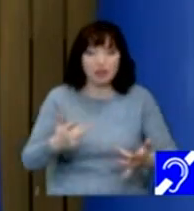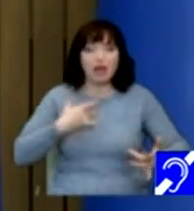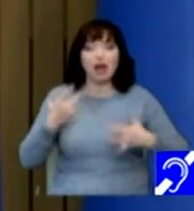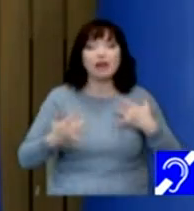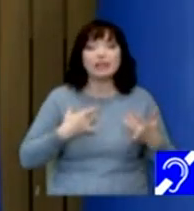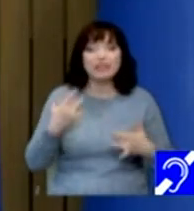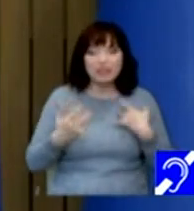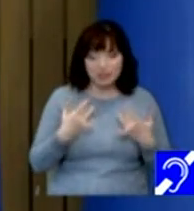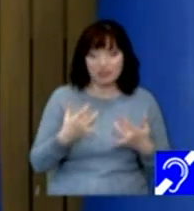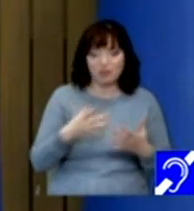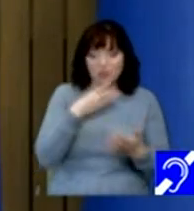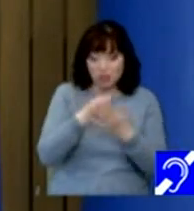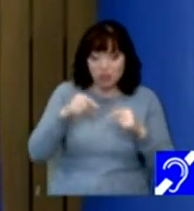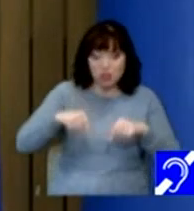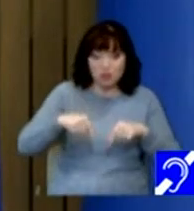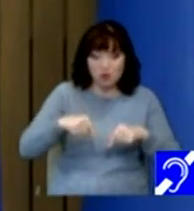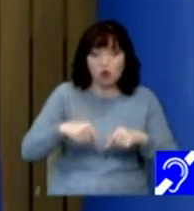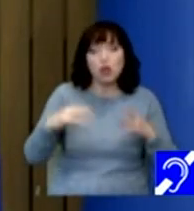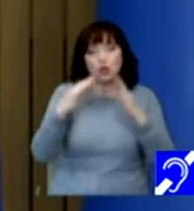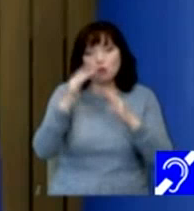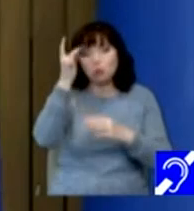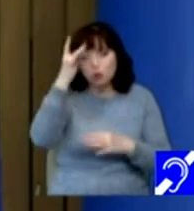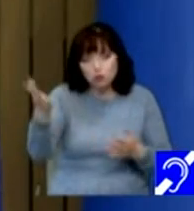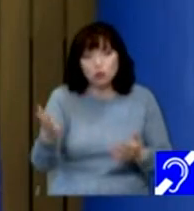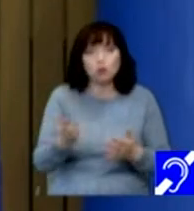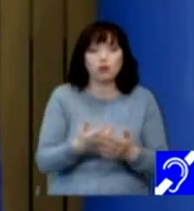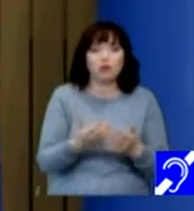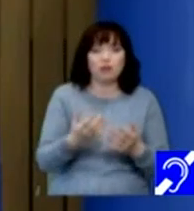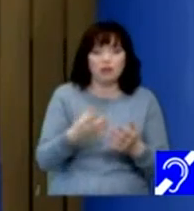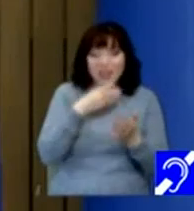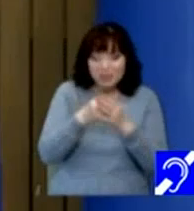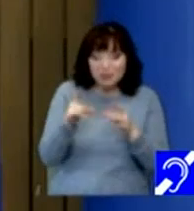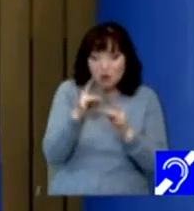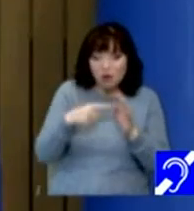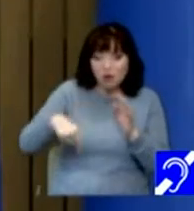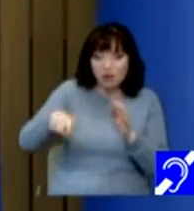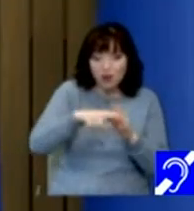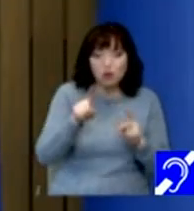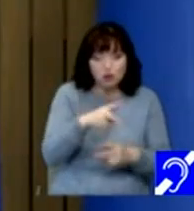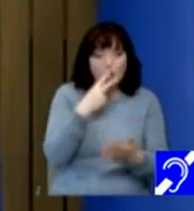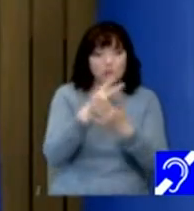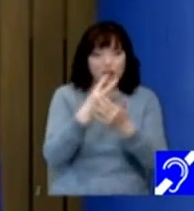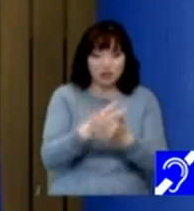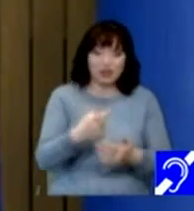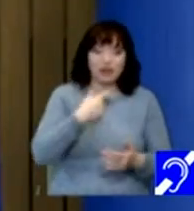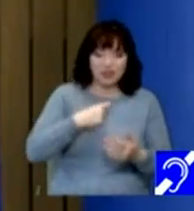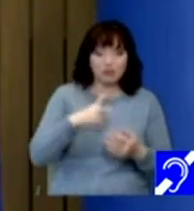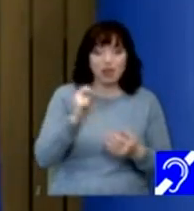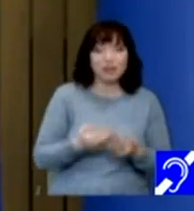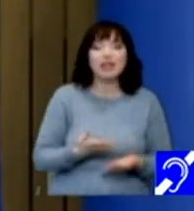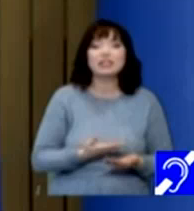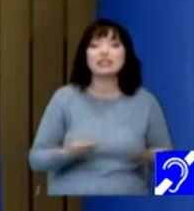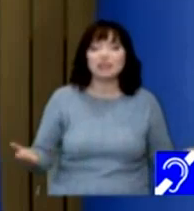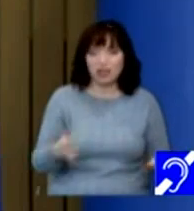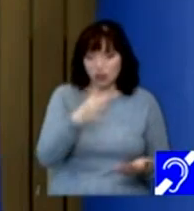artiștilor din teritoriu, de la casele de cultură, să evolueze aici, pe scenele din Chișinău,